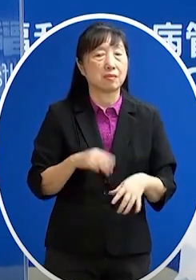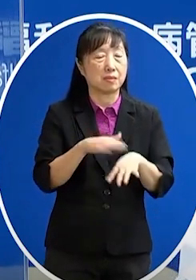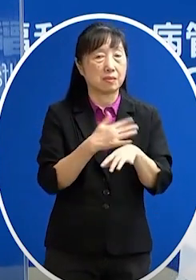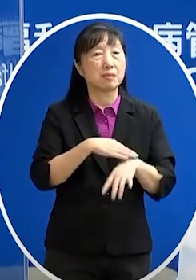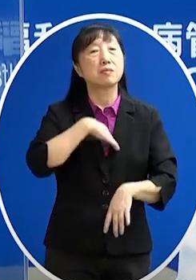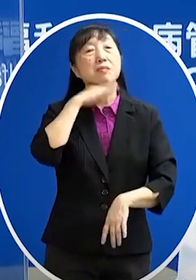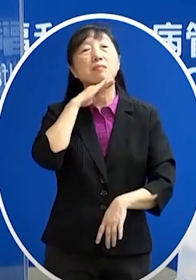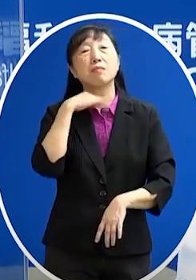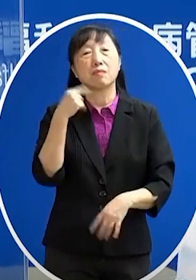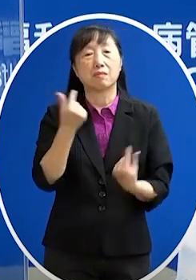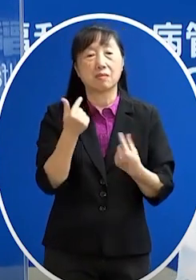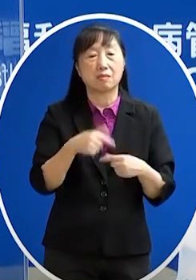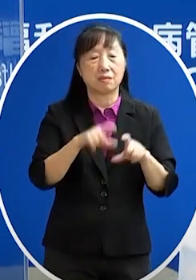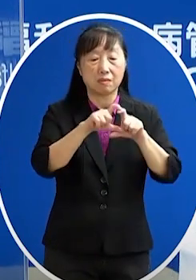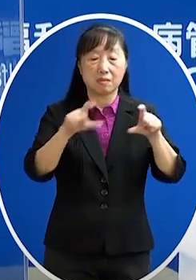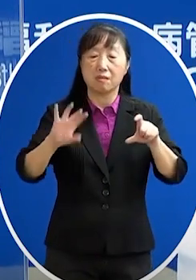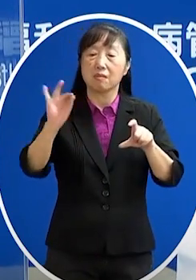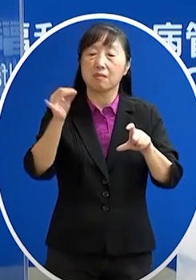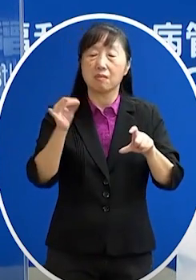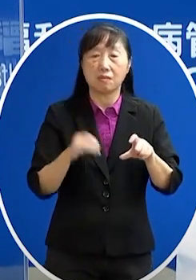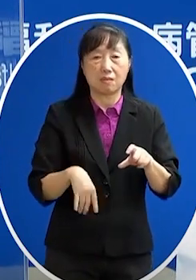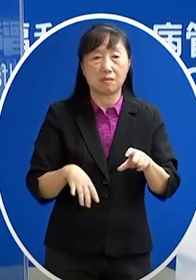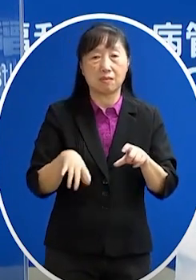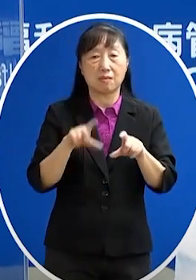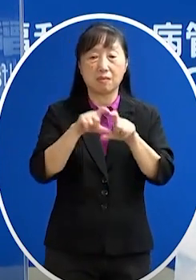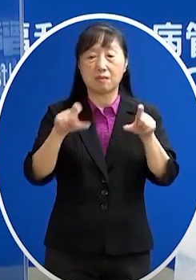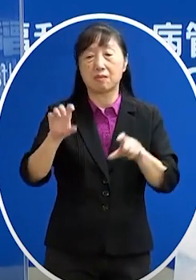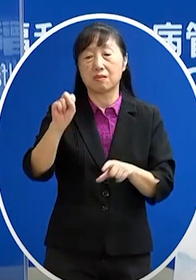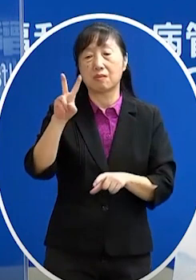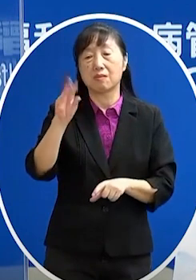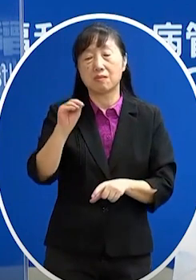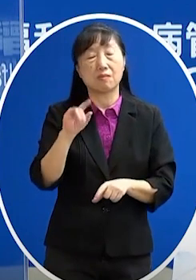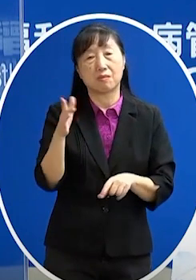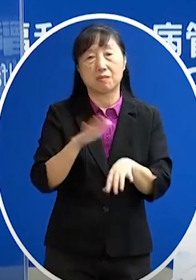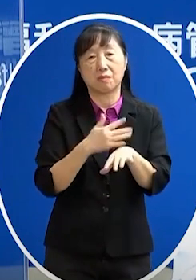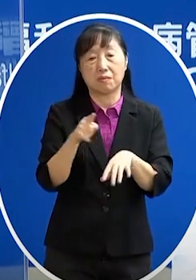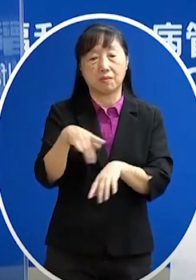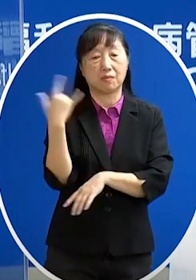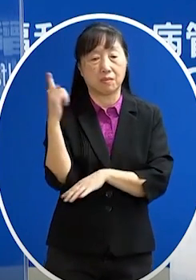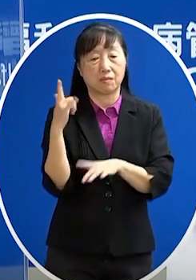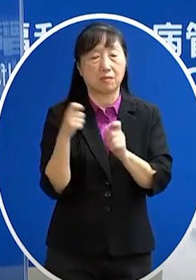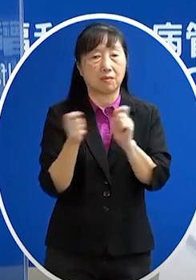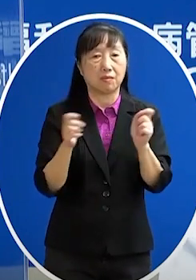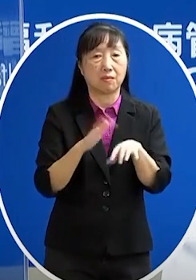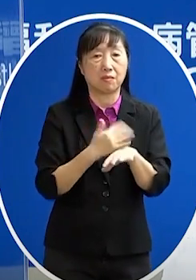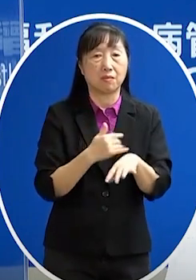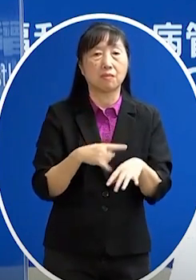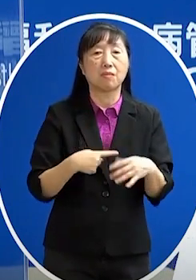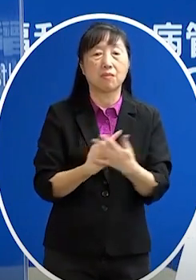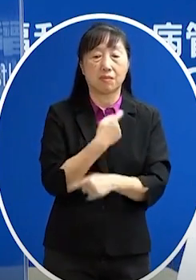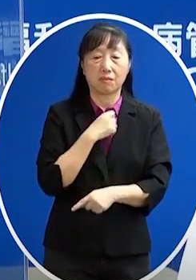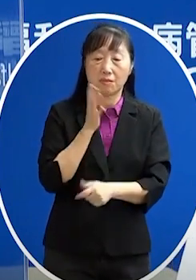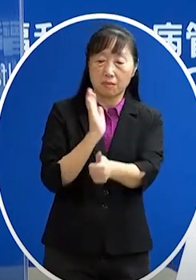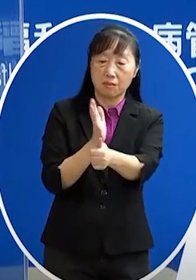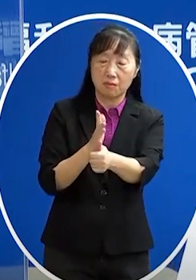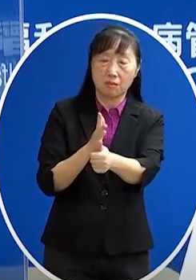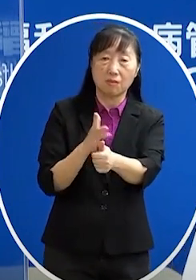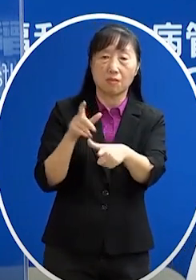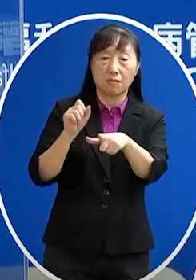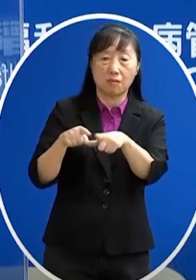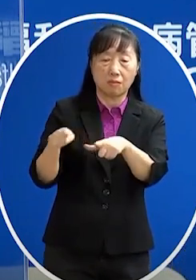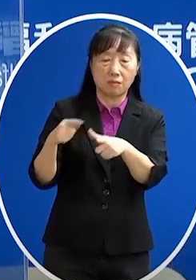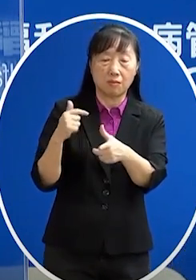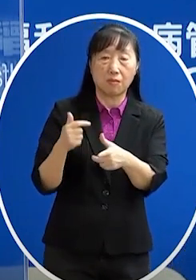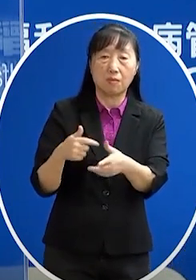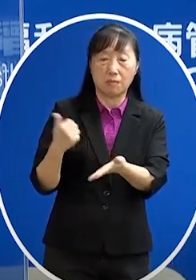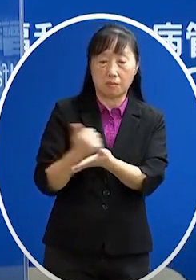要等到有100万剂，等到有200万剂我们才做，我们是要确定能够供货的时间，那我们就那样的一个量来跟